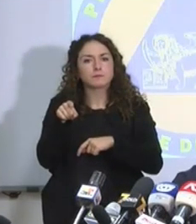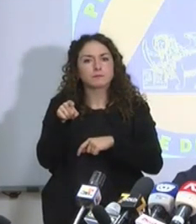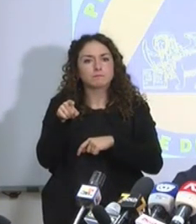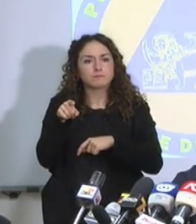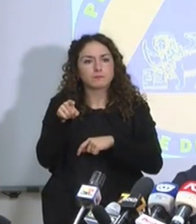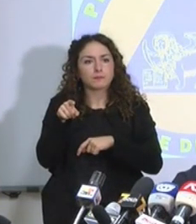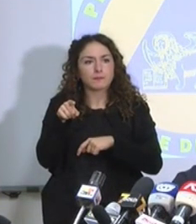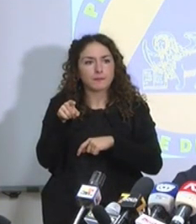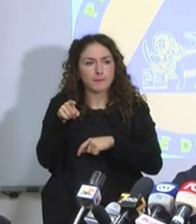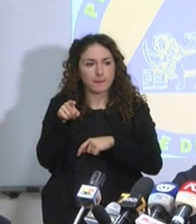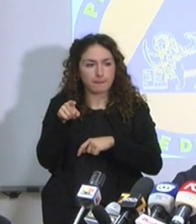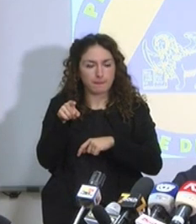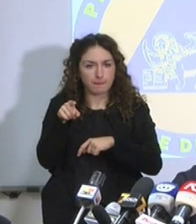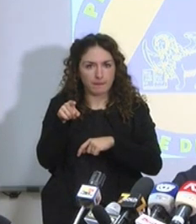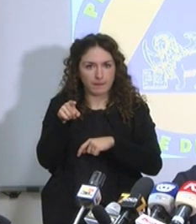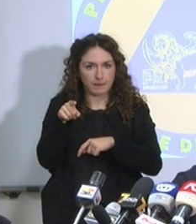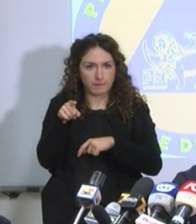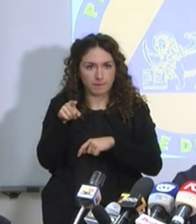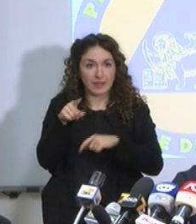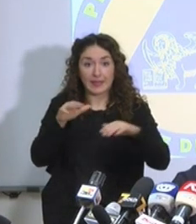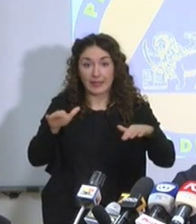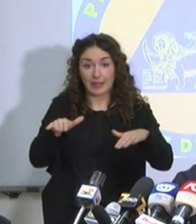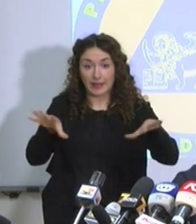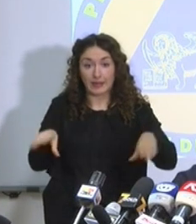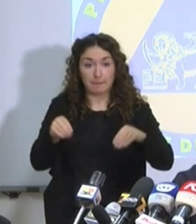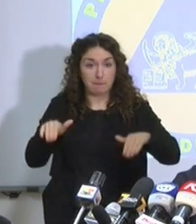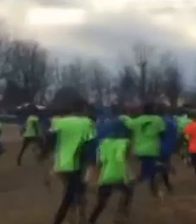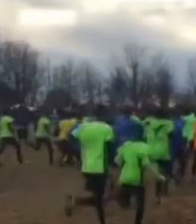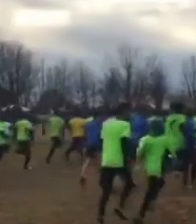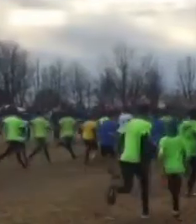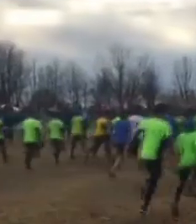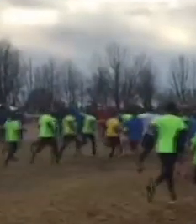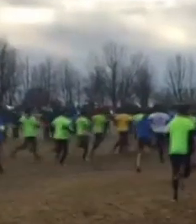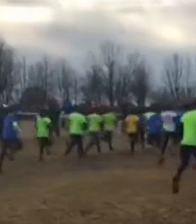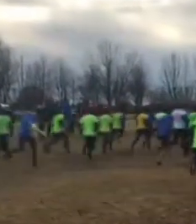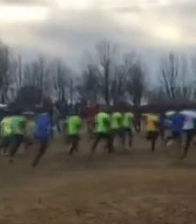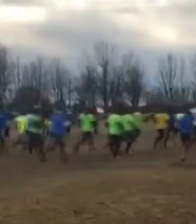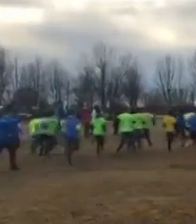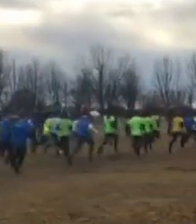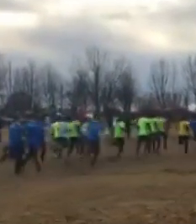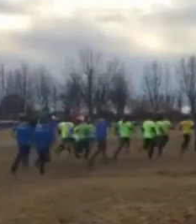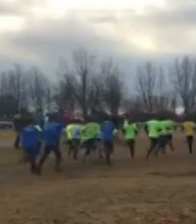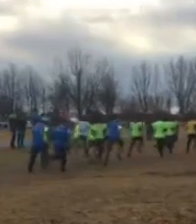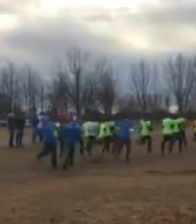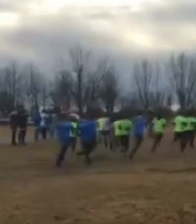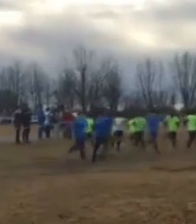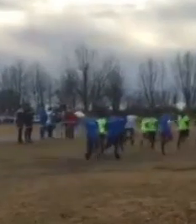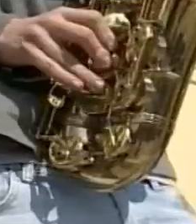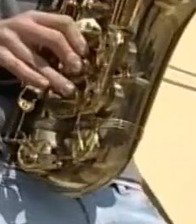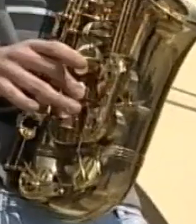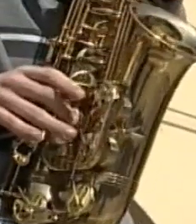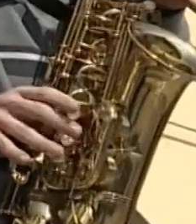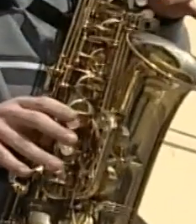almeno 65 anni alle prime due ore di apertura delle notizie spesso sospesi nelle scuole primarie secondarie le lezioni di ginnastica